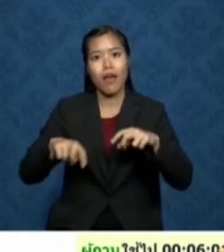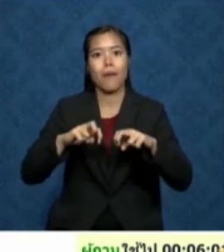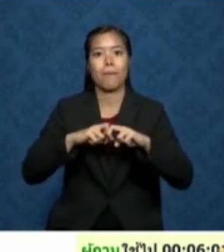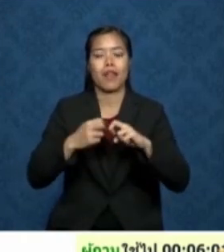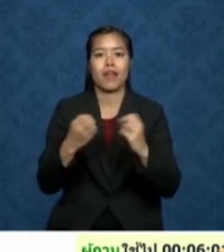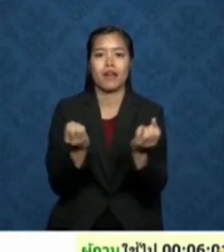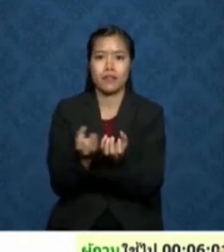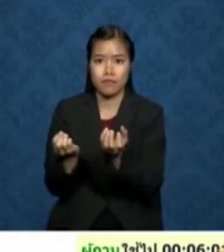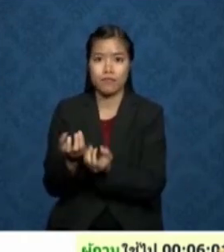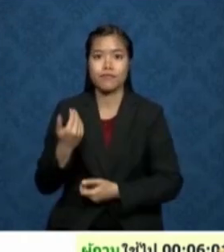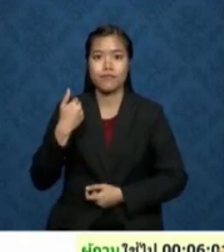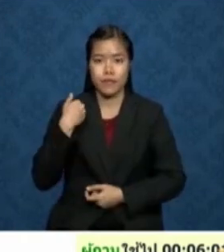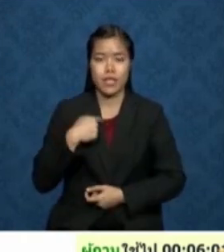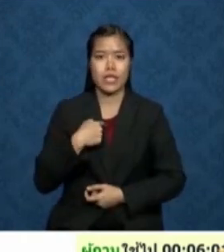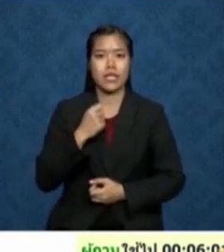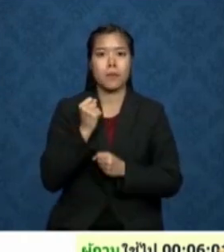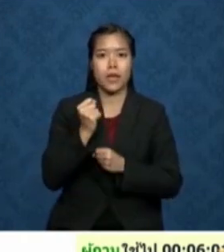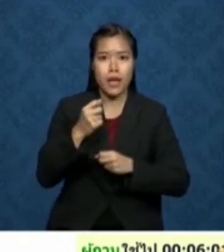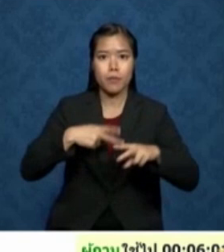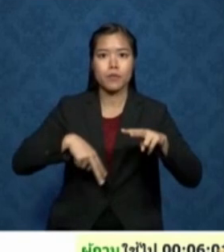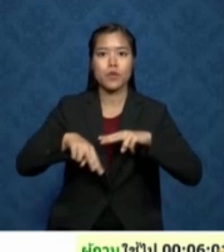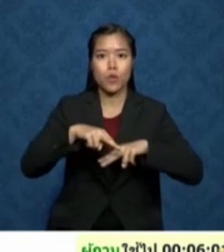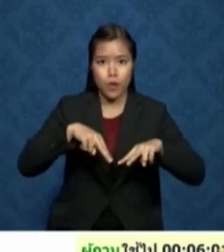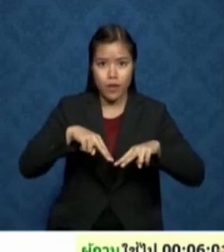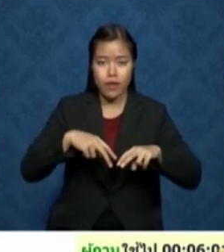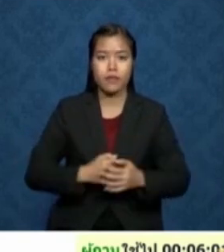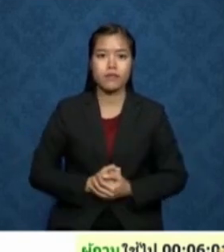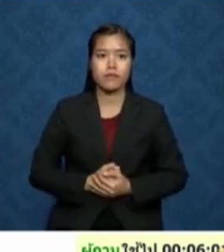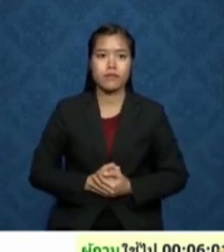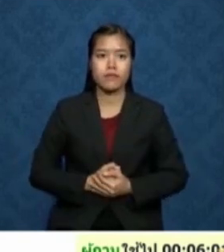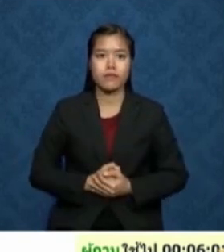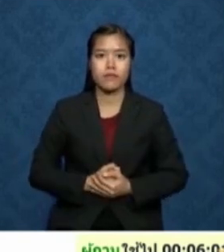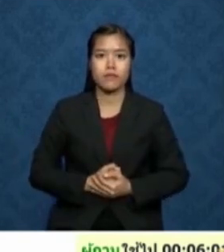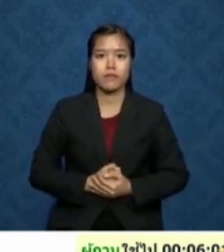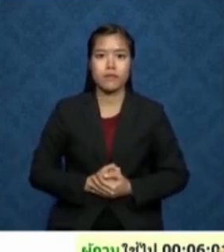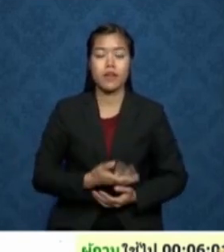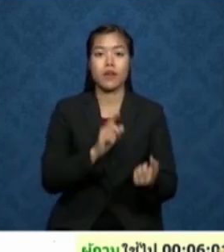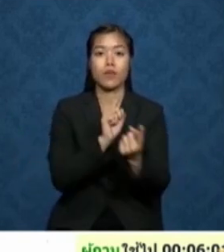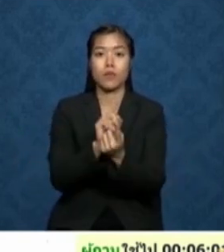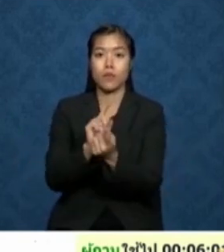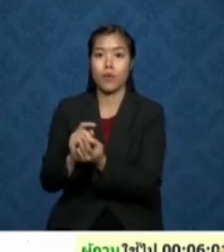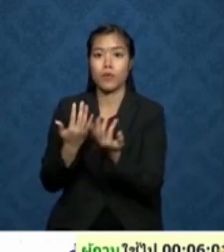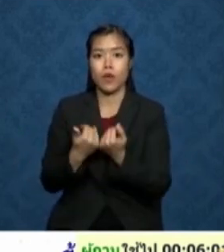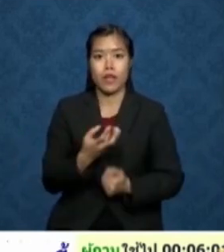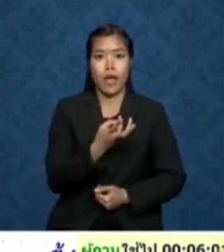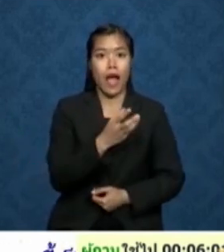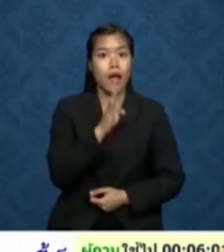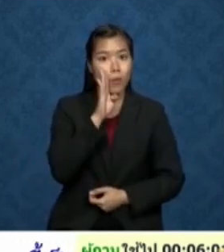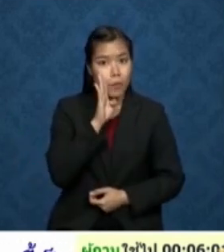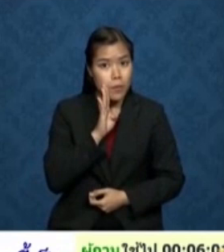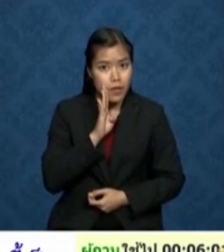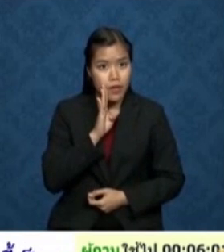ญหาซึ่เราก็พยายามดูแลอย่ทัวถึงภพเฉลี่ยโดยรวม ขนานี้เข้าเปลือก